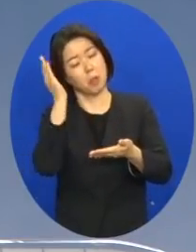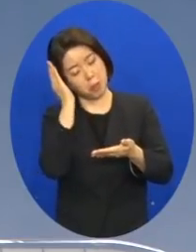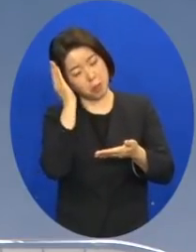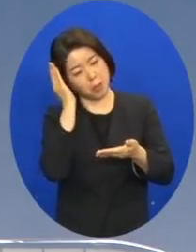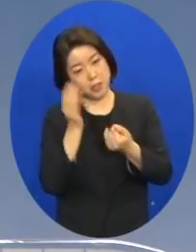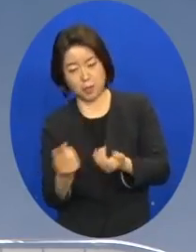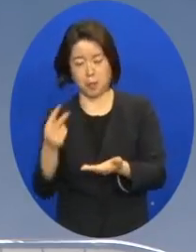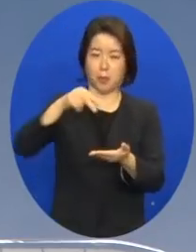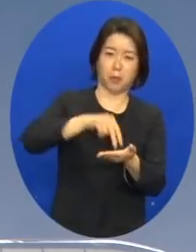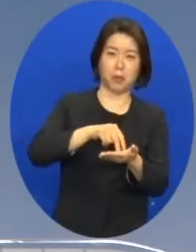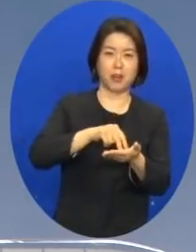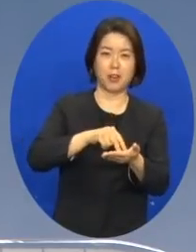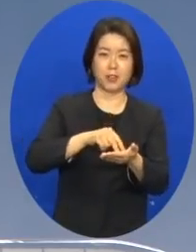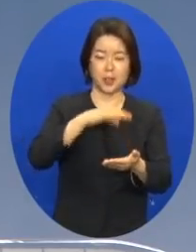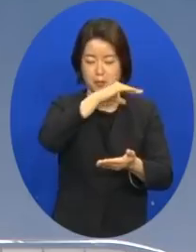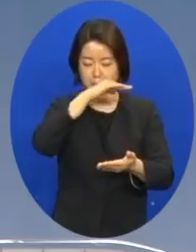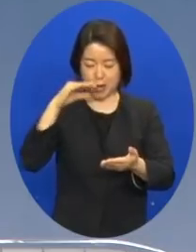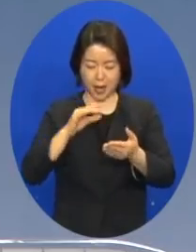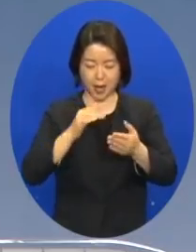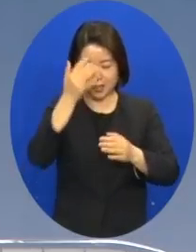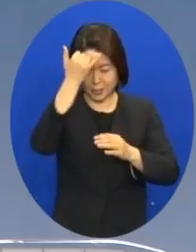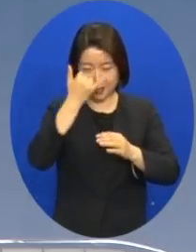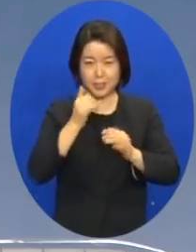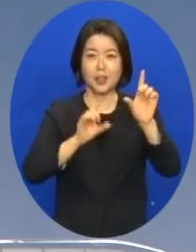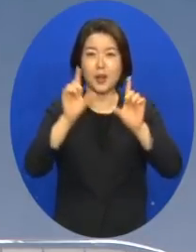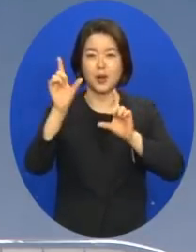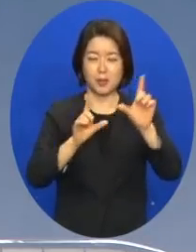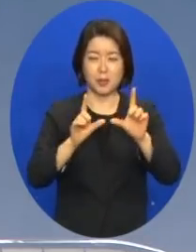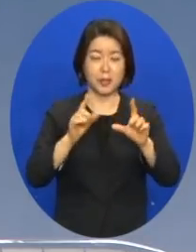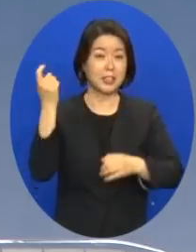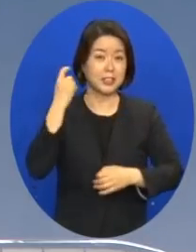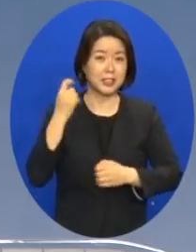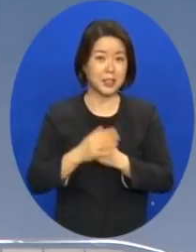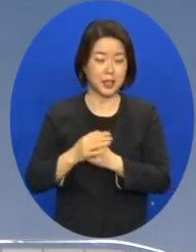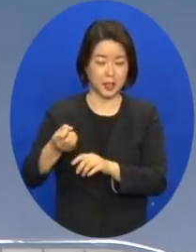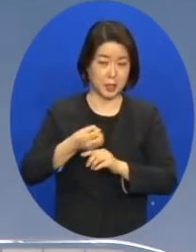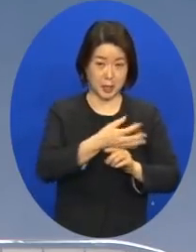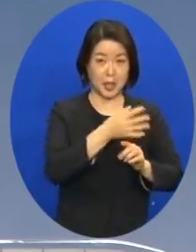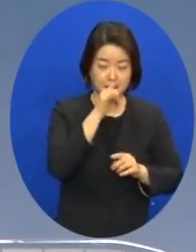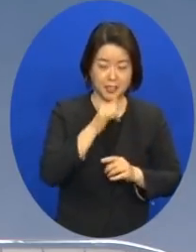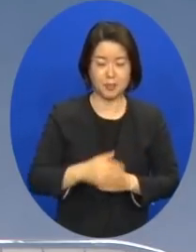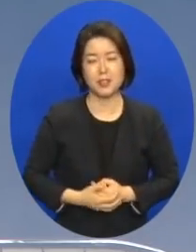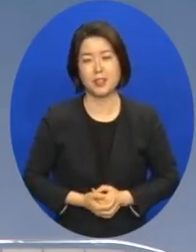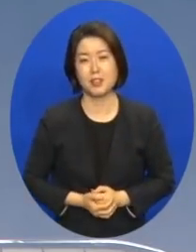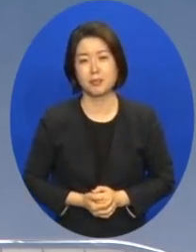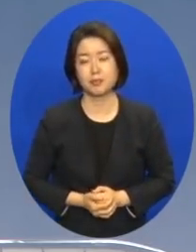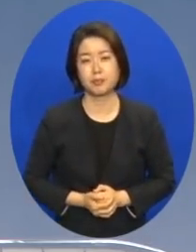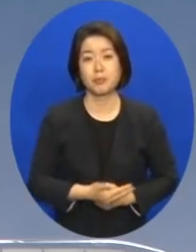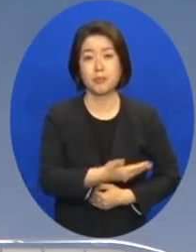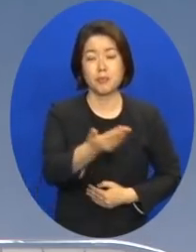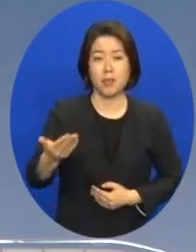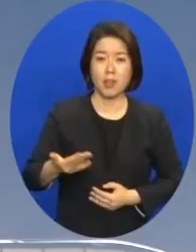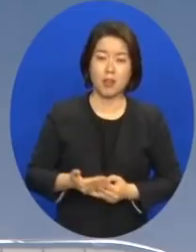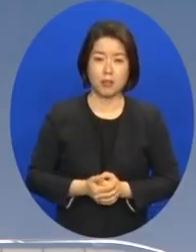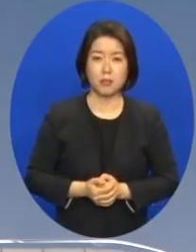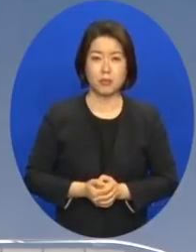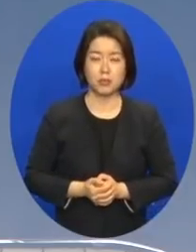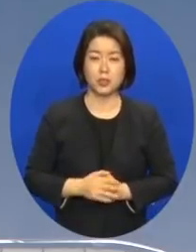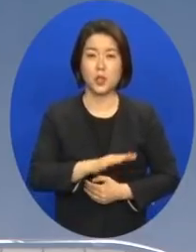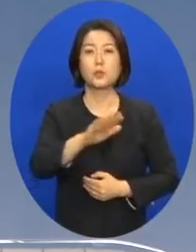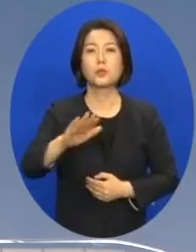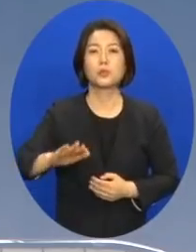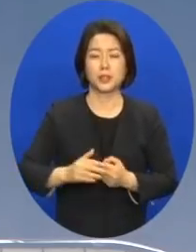벌떡 일어나서 예배드렸다는 이야기를 그 목사님이 전해주셨어요. 여러분,